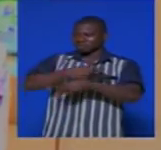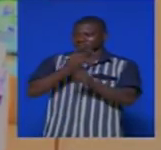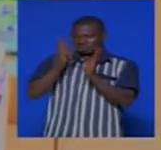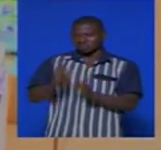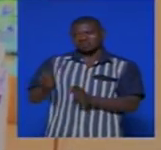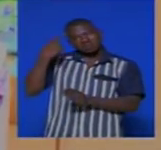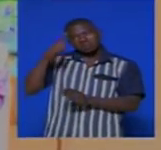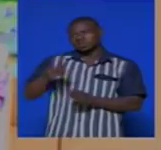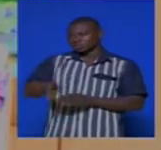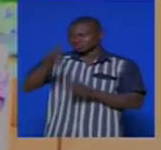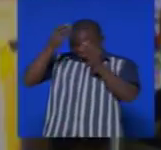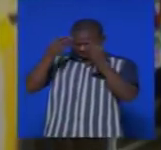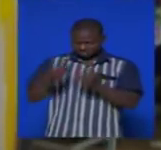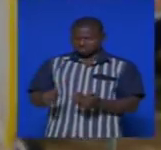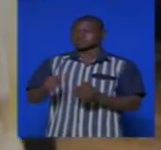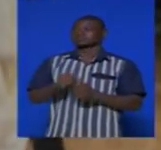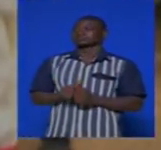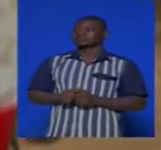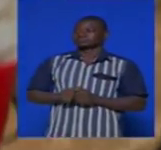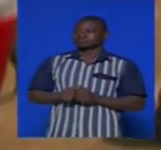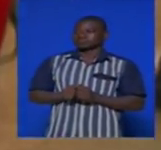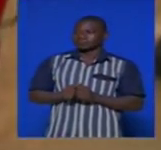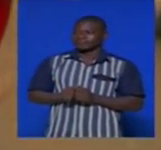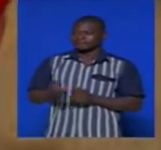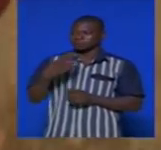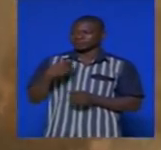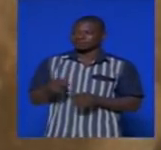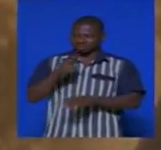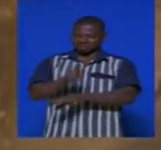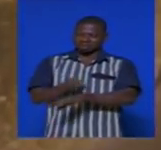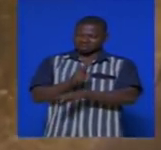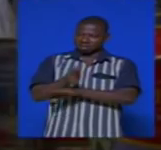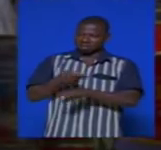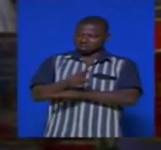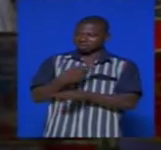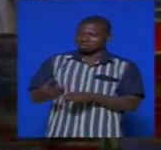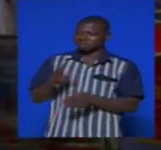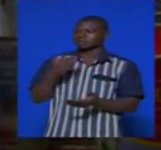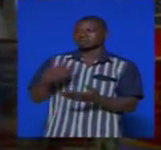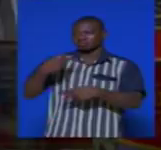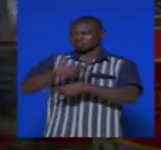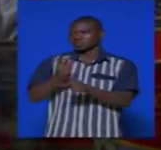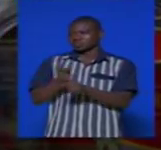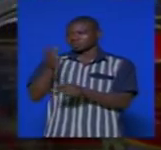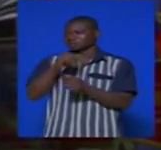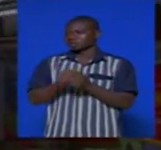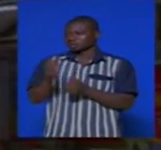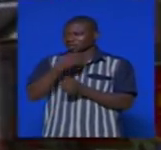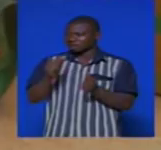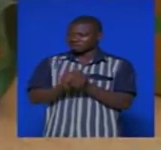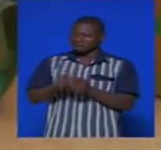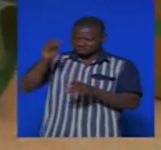à leurs préoccupations. Des herbicides, des semences améliorées, en passant par des engrais